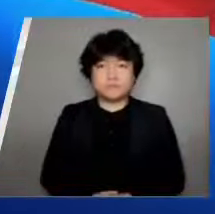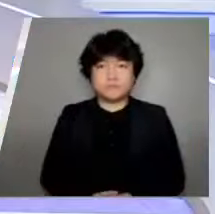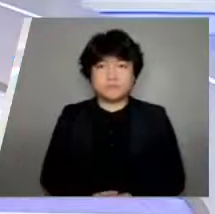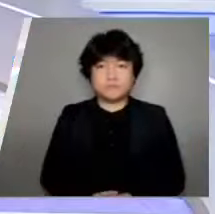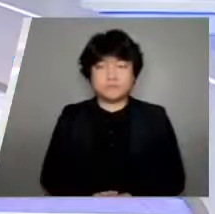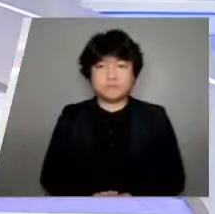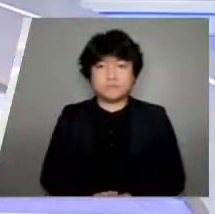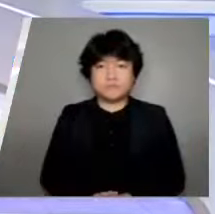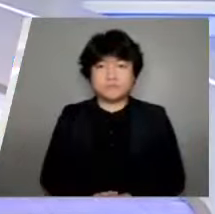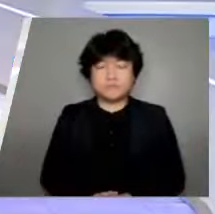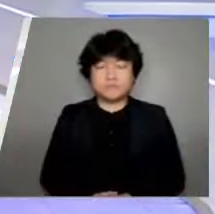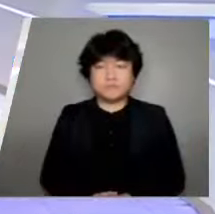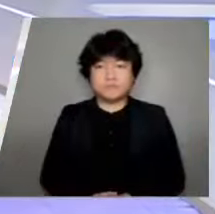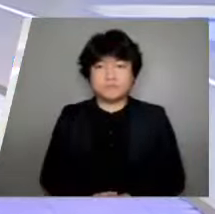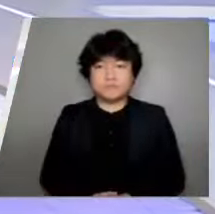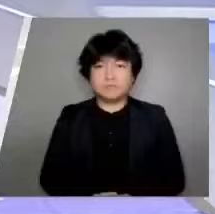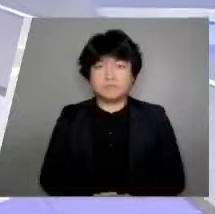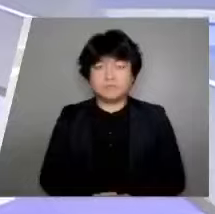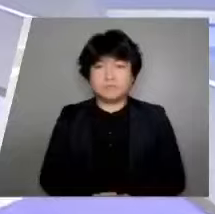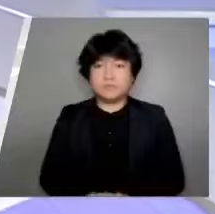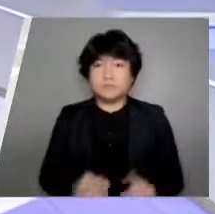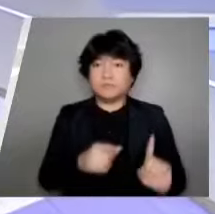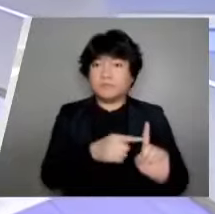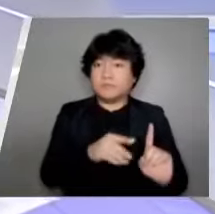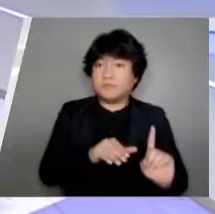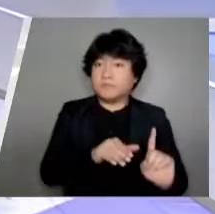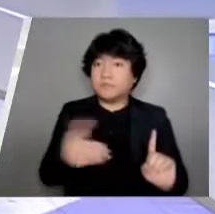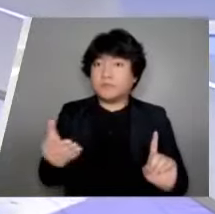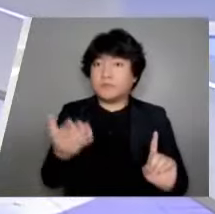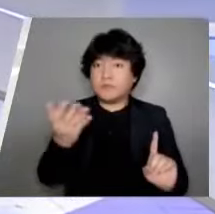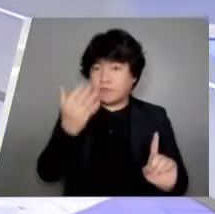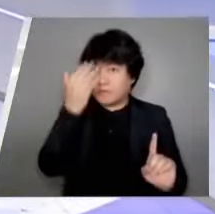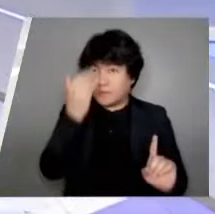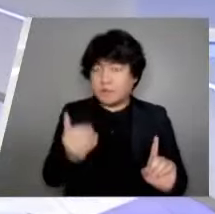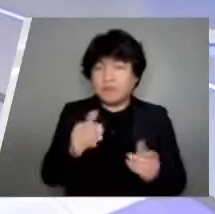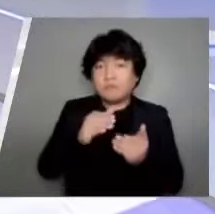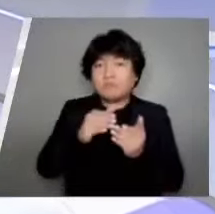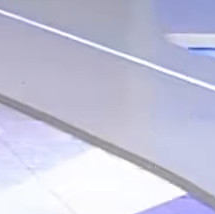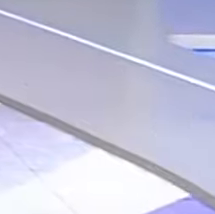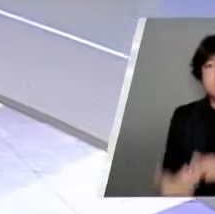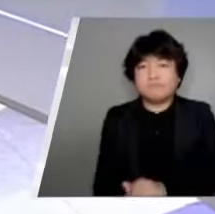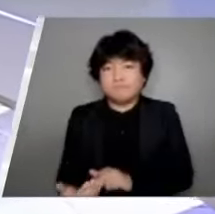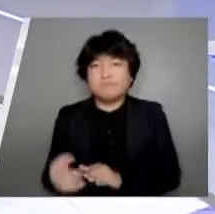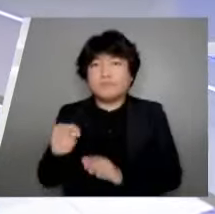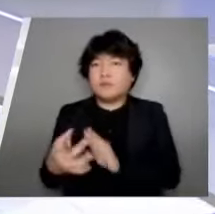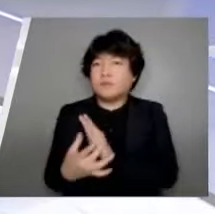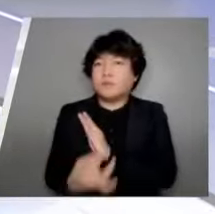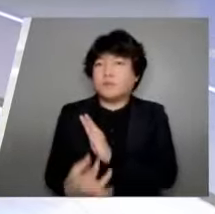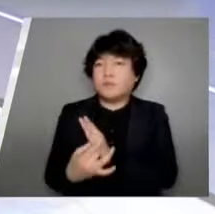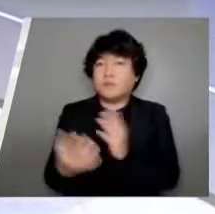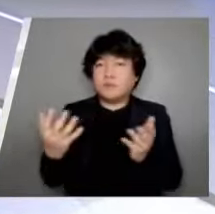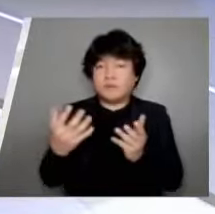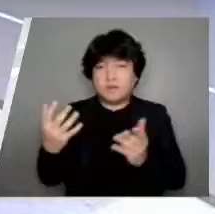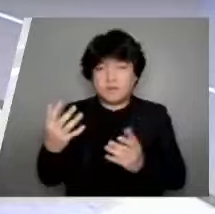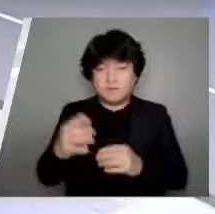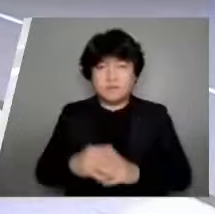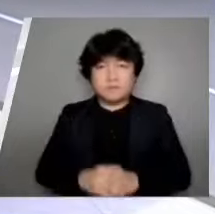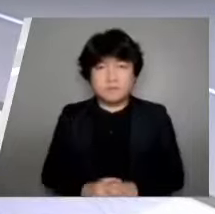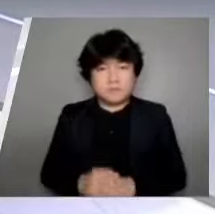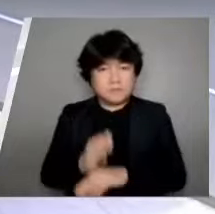Isang patay sa paglubog ng motor tanker sa Limay, Bataan. Pinangangabahan pa ang banta ng oil spill dahil sa karga nitong